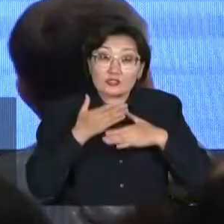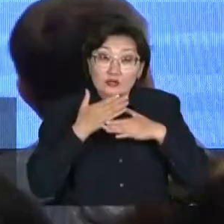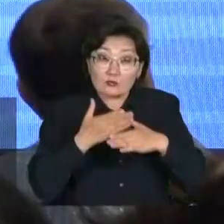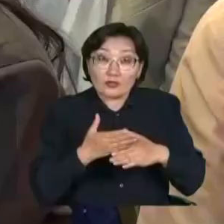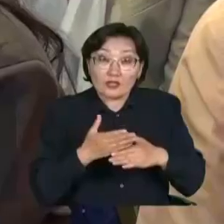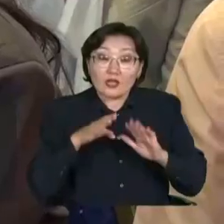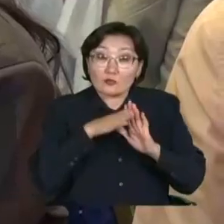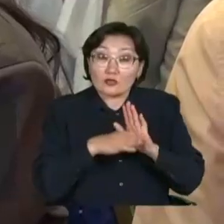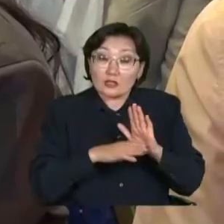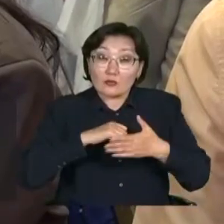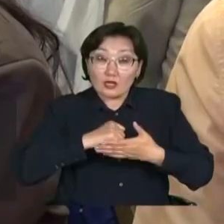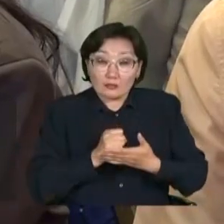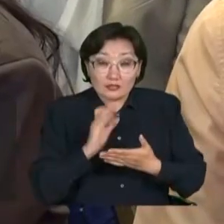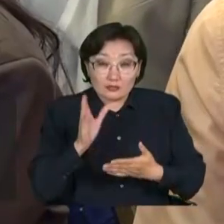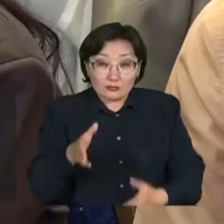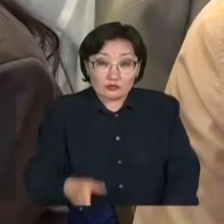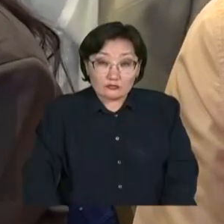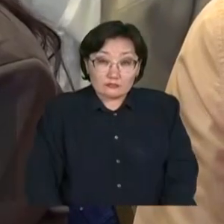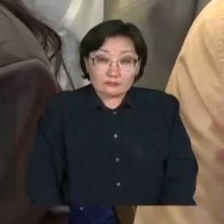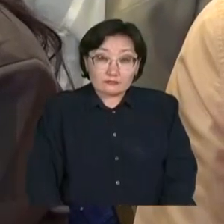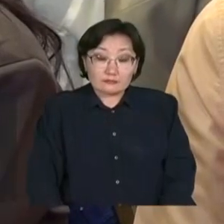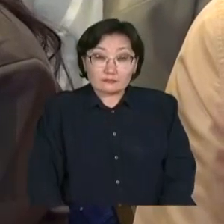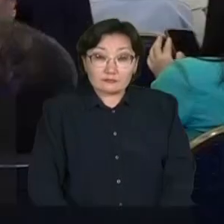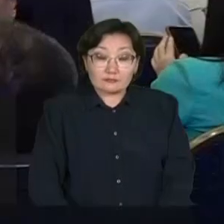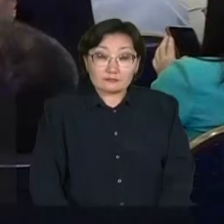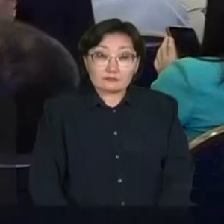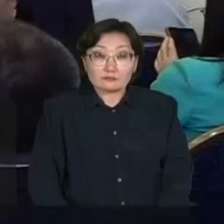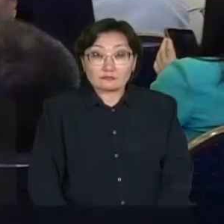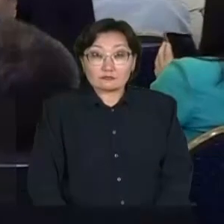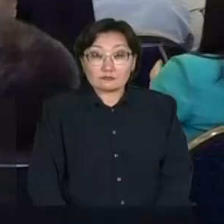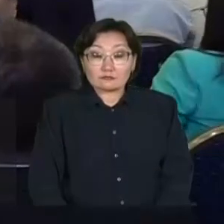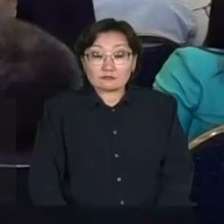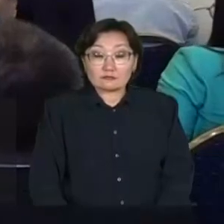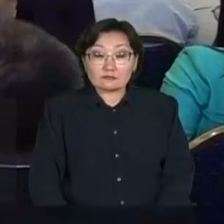қадамдар қабылданады. Жансая Олжабек, Мерейлім Қайырболатқызы, Ғани Қауылов, Алматы телеарнасы.